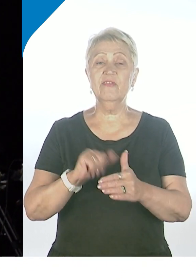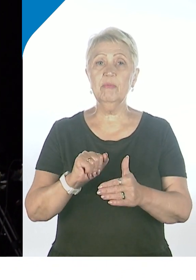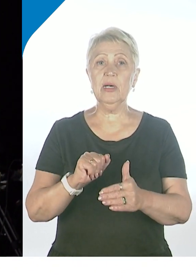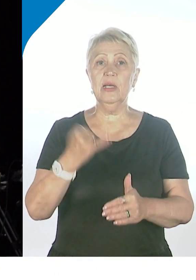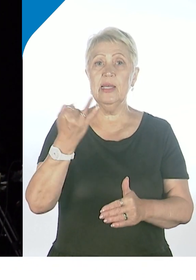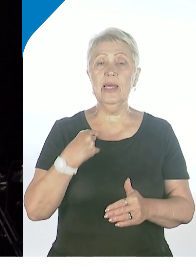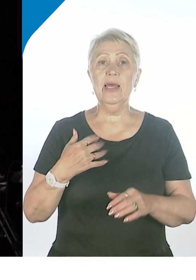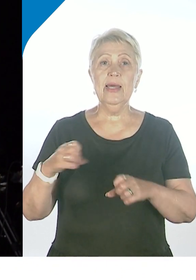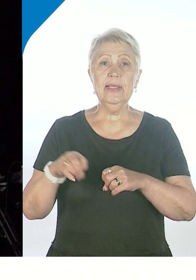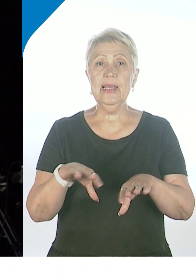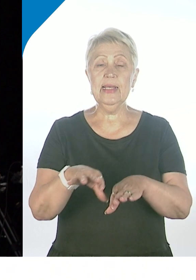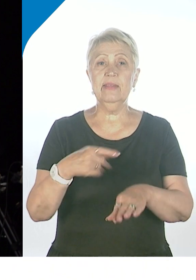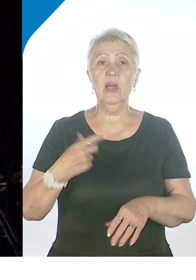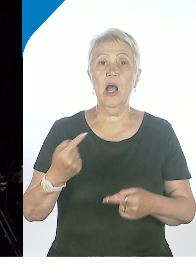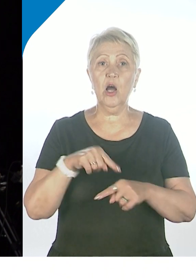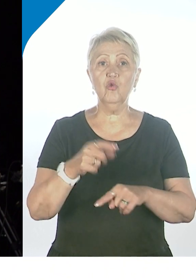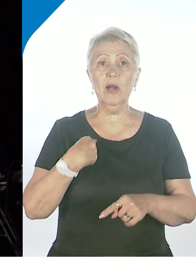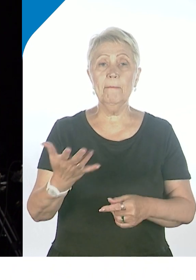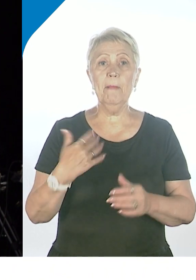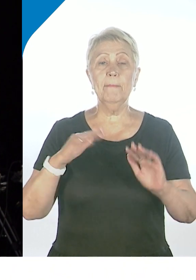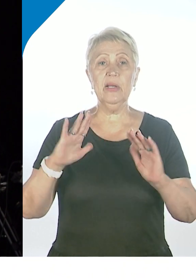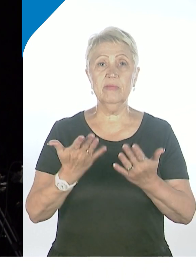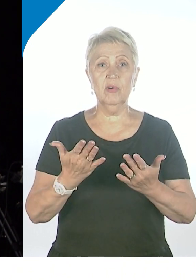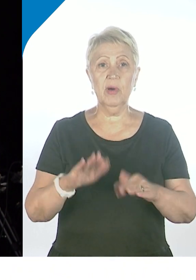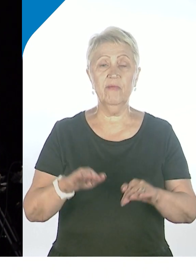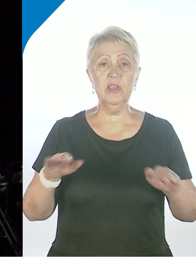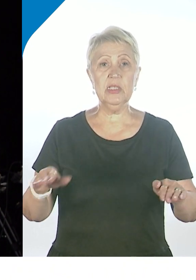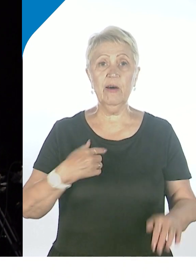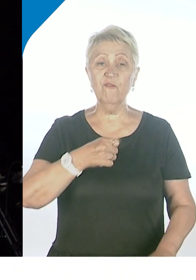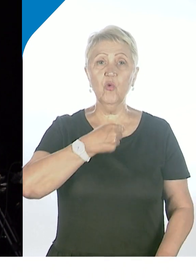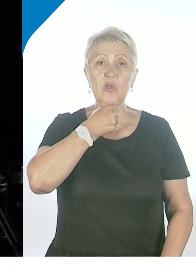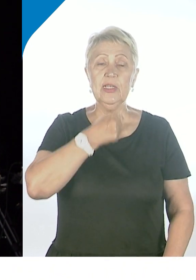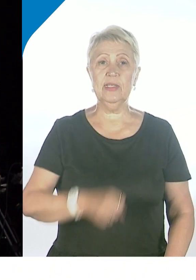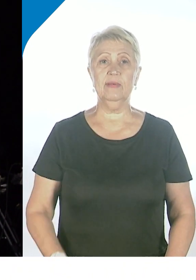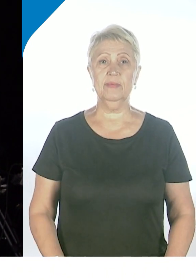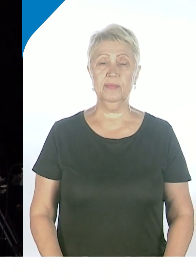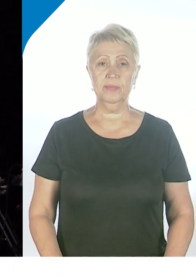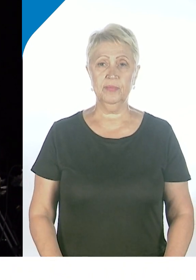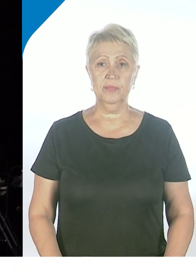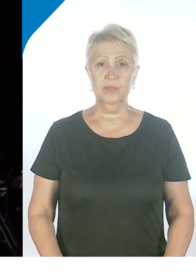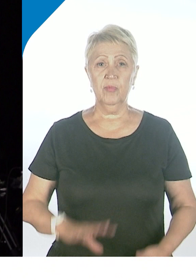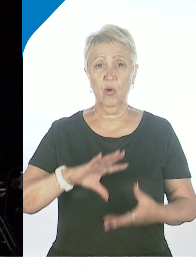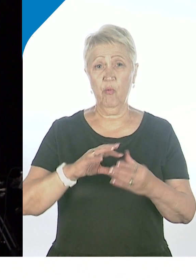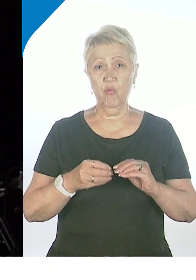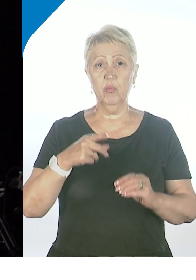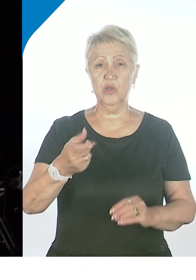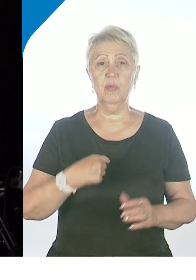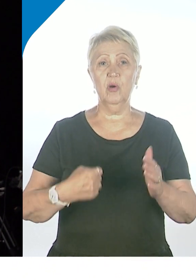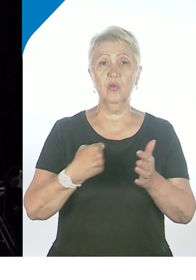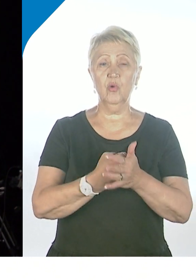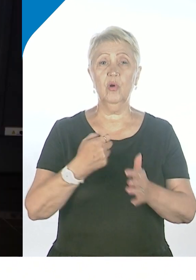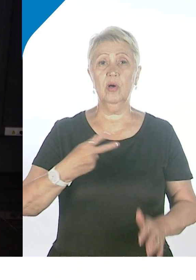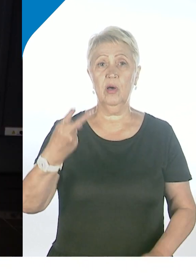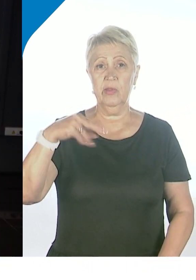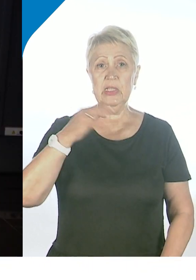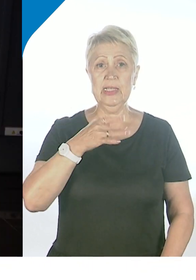действий, которые мы производим в детском каком-то возрасте, детском, подростковом, ну, в общем, до 20, наверное,